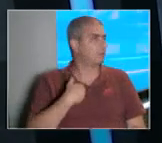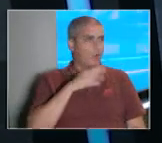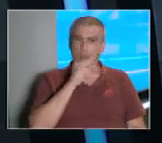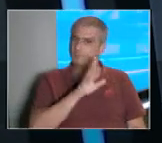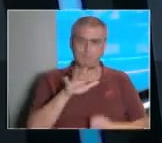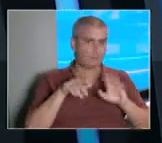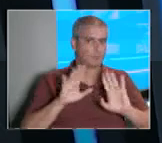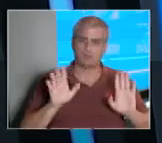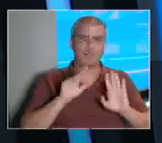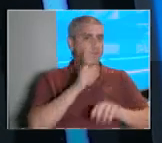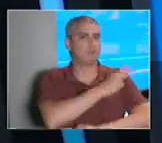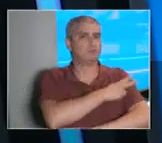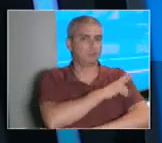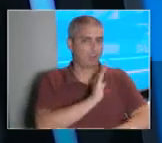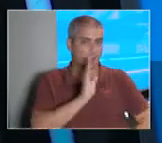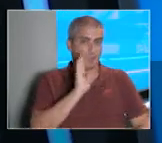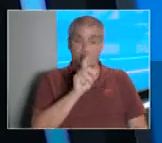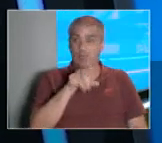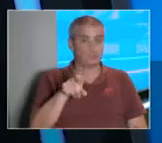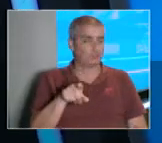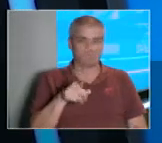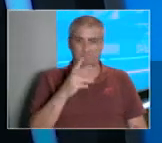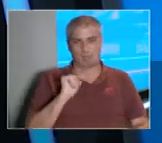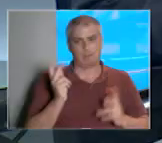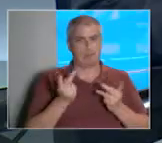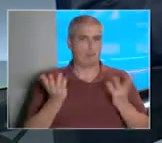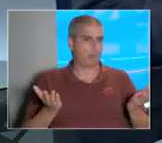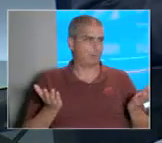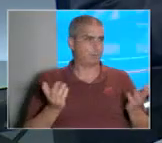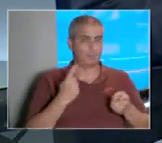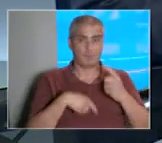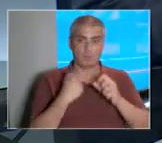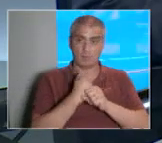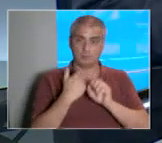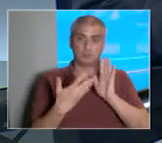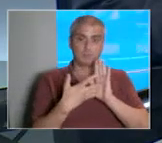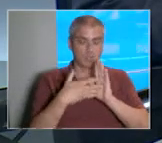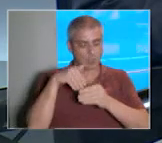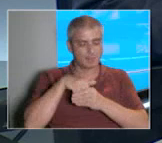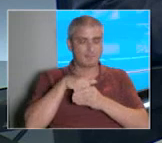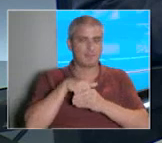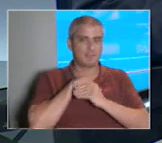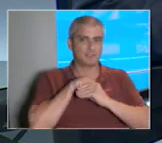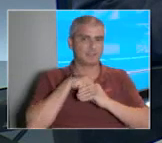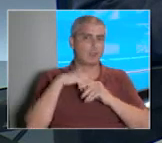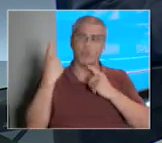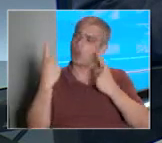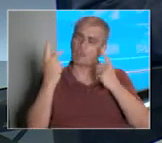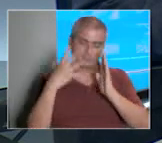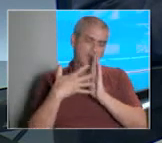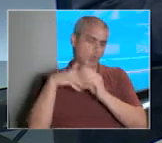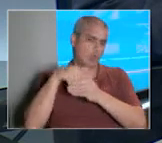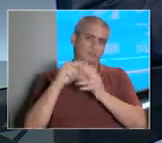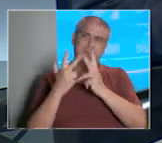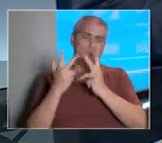מדבר על הממשלה ולא על המשטרה, למרות שגם להאשים אותה זה הדבר הכי קל שיש, במקום לעשות ביקורת ובדק בית פנימי, כל ציבור והבדק בית שלו, אי